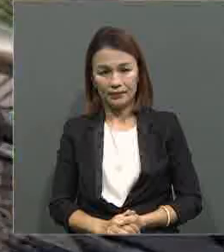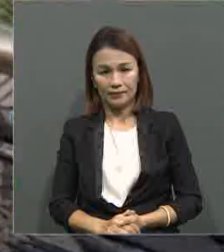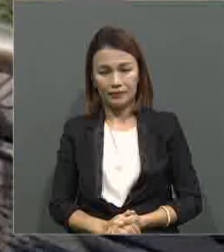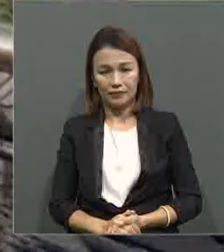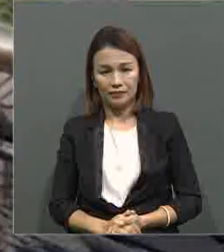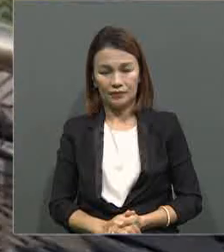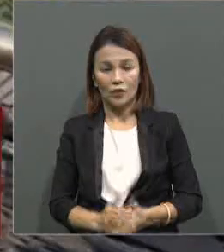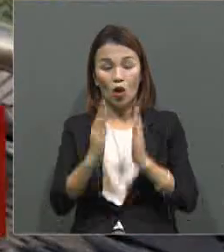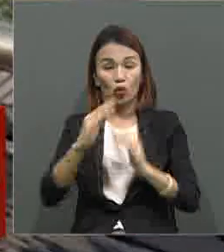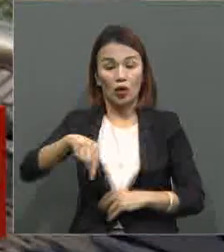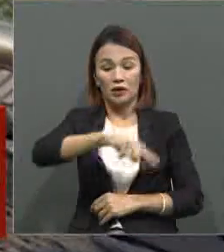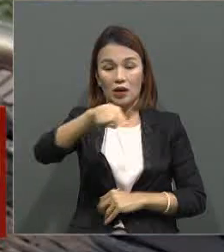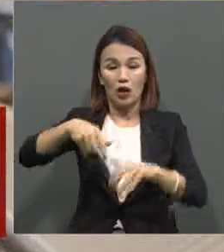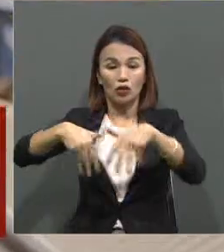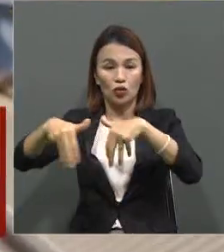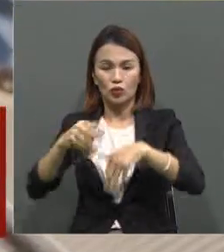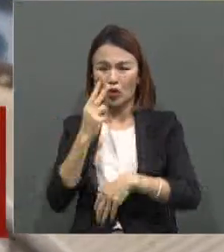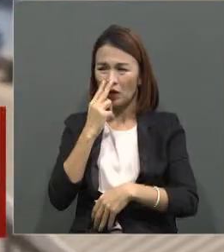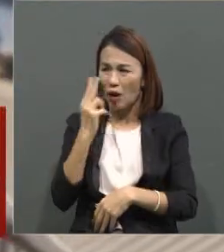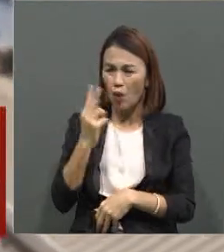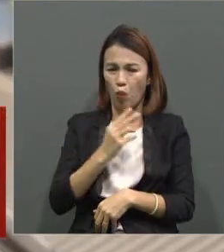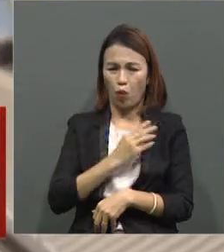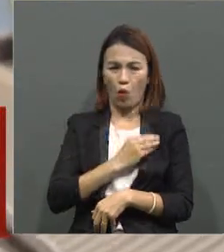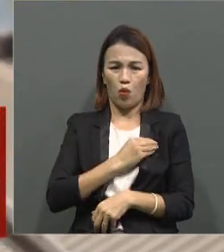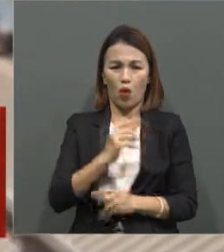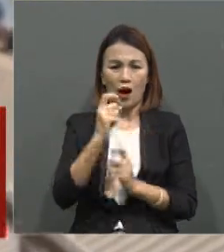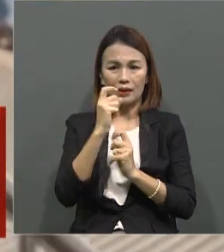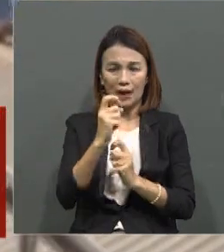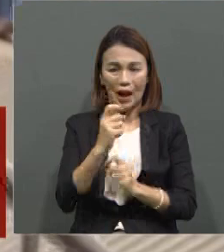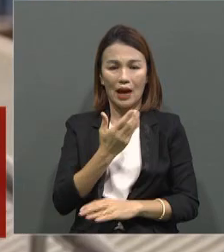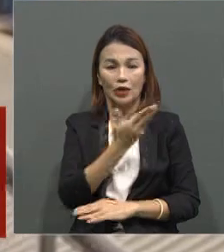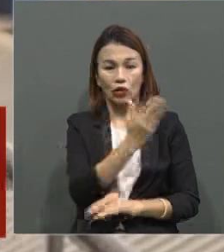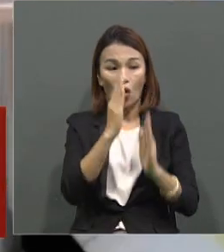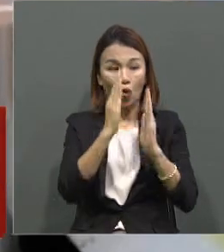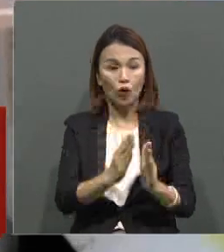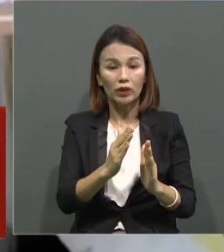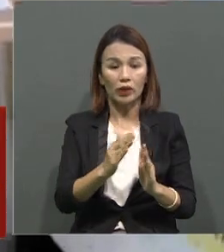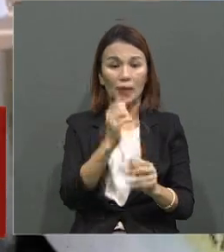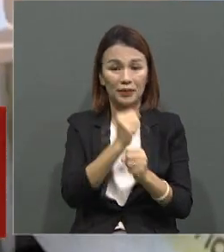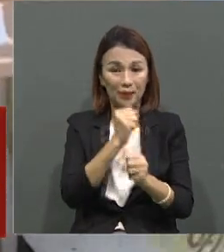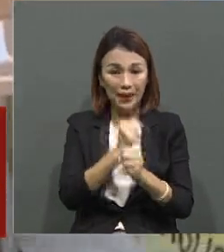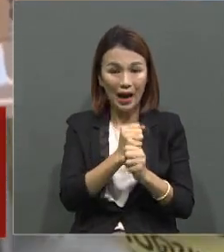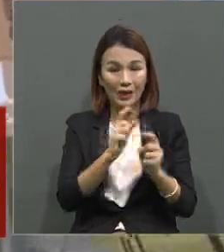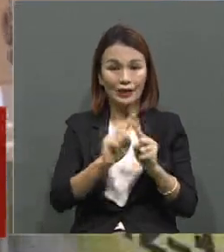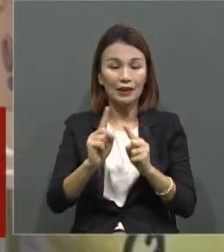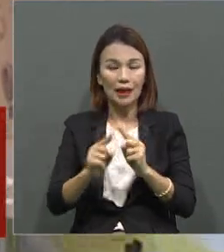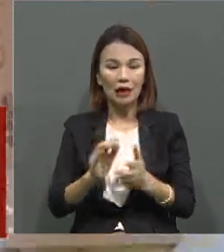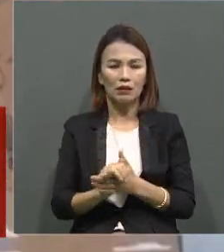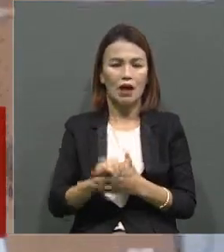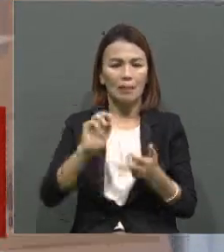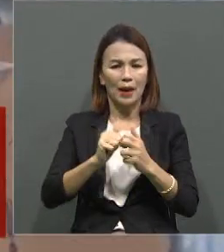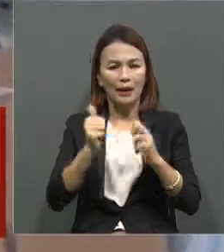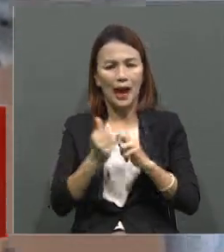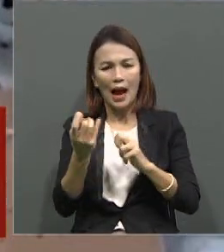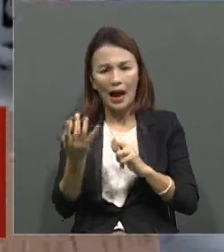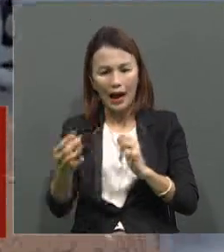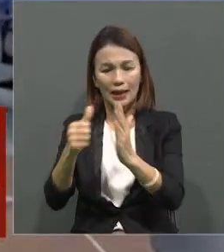เขาก็เลยบอกว่าก็ค่อนข้างกังวลกลัวว่าจะไม่ปลอดภัยอยากจะให้หน่วยงานที่เกี่ยวข้องมาตรวจสอบให้หน่อยว่ามันเกิดอะไรขึ้นแล้วก็แก้ไขให้